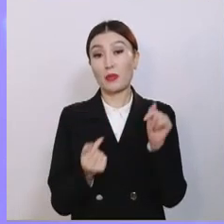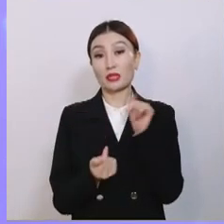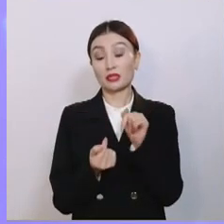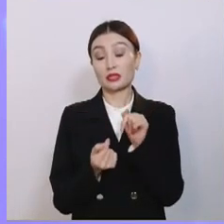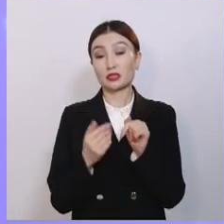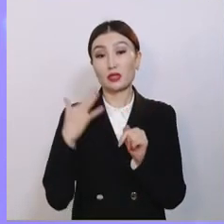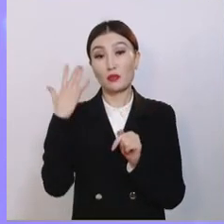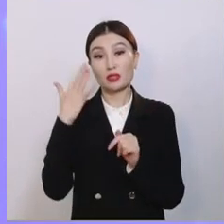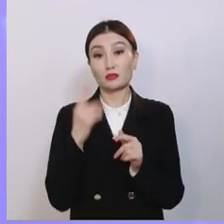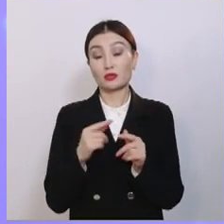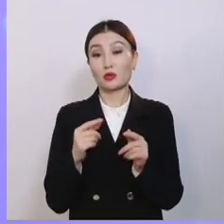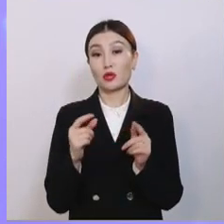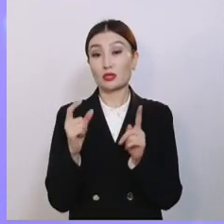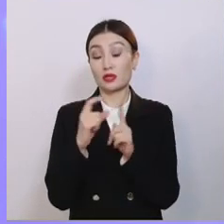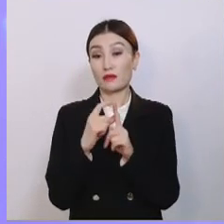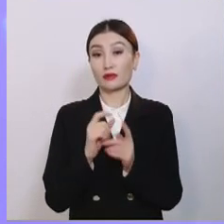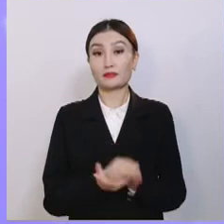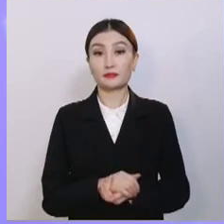по смыслу прилагательные.